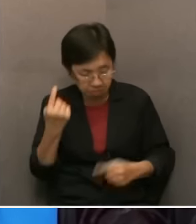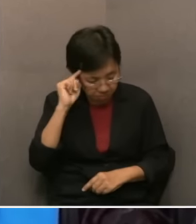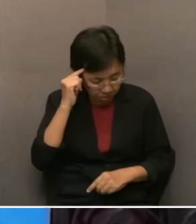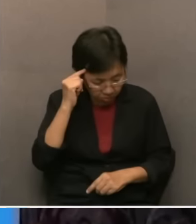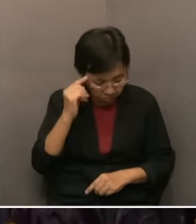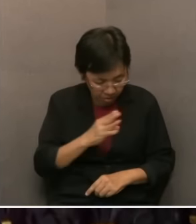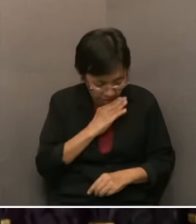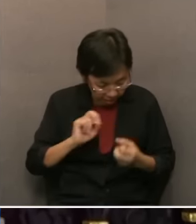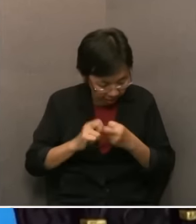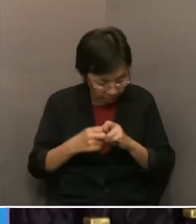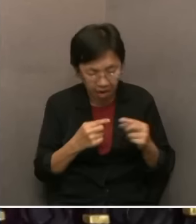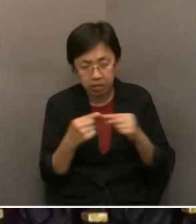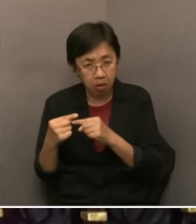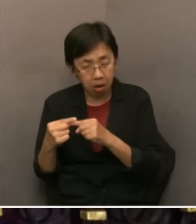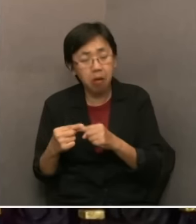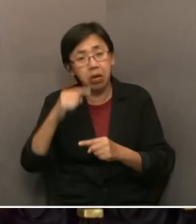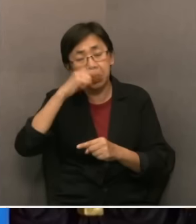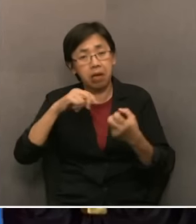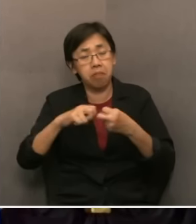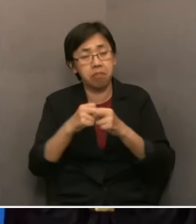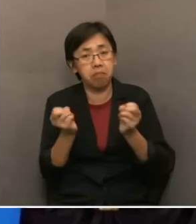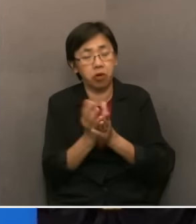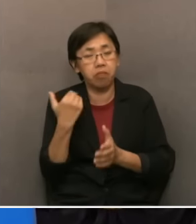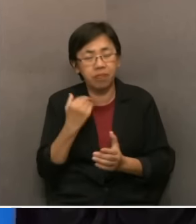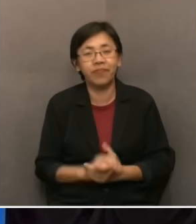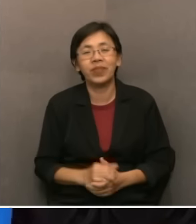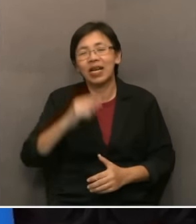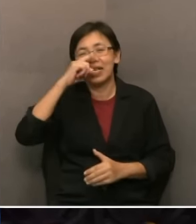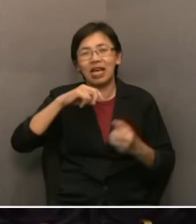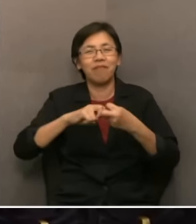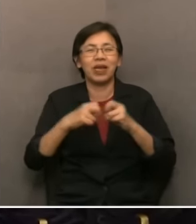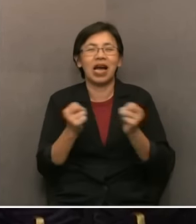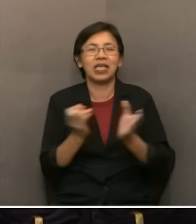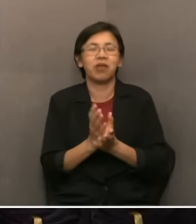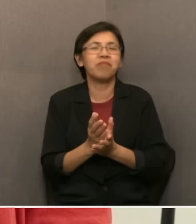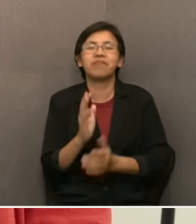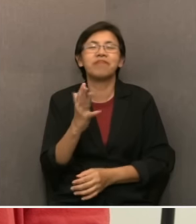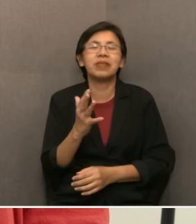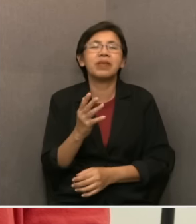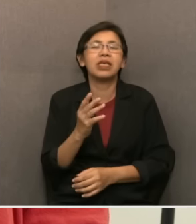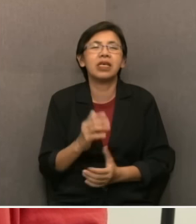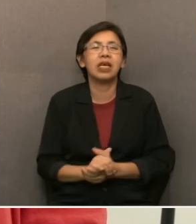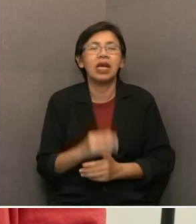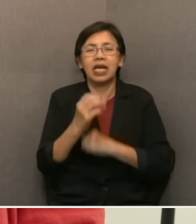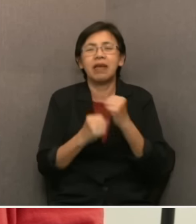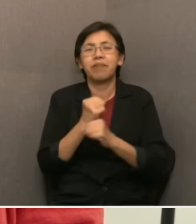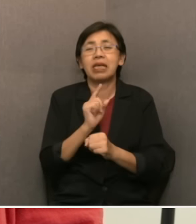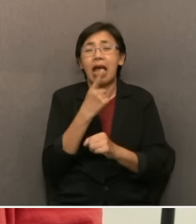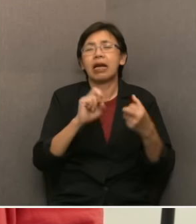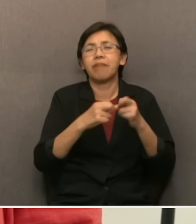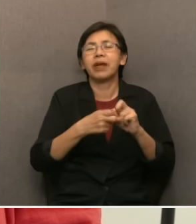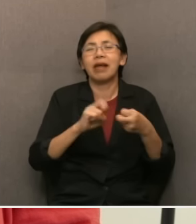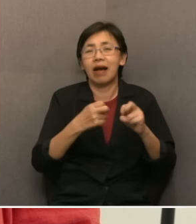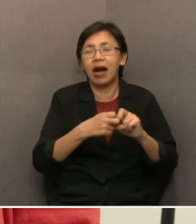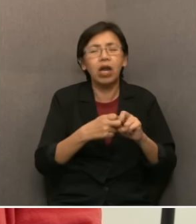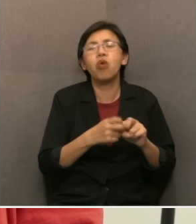มองว่าจะส่งผลกับไทยเนี่ยในมิติใดบ้างอาจจะไม่ได้มีผลที่รุนแรงมากไปกว่าเดิมที่เคยเจอในช่วงปีแรกๆของการที่